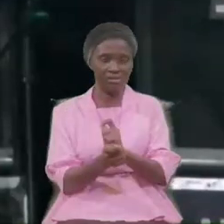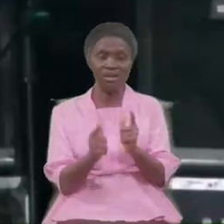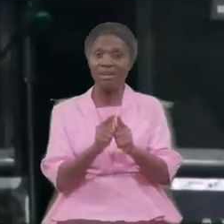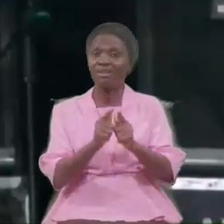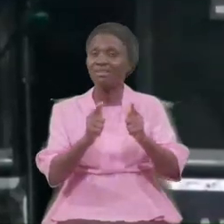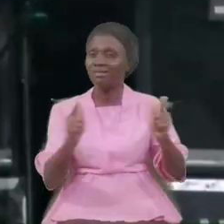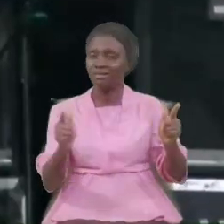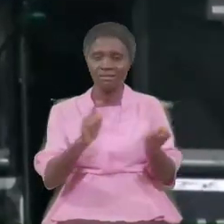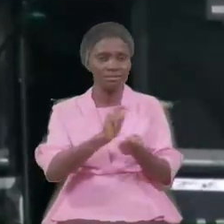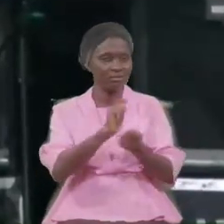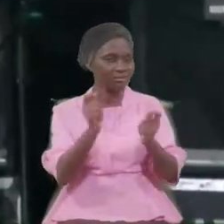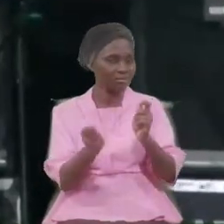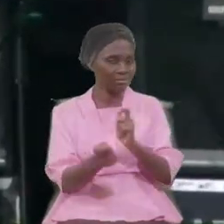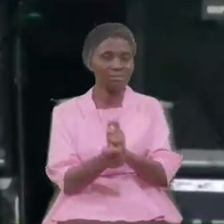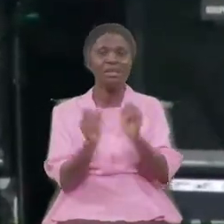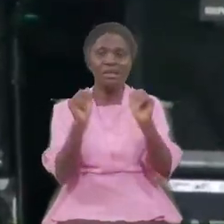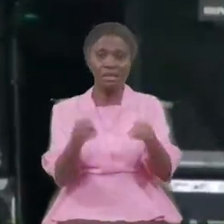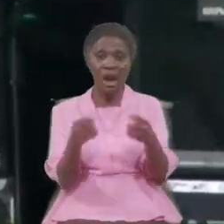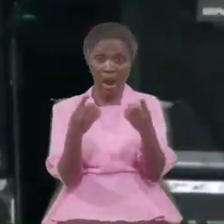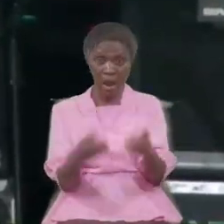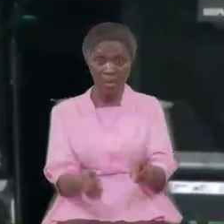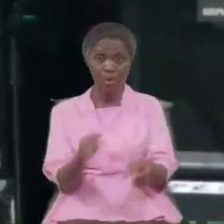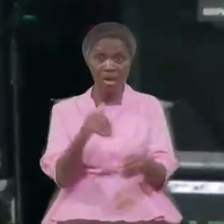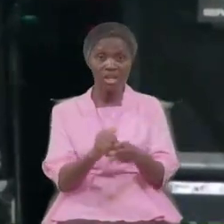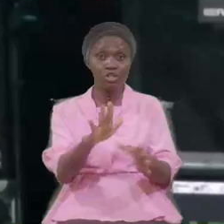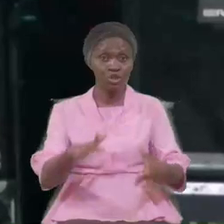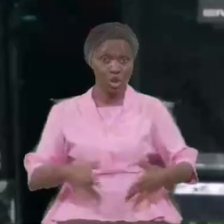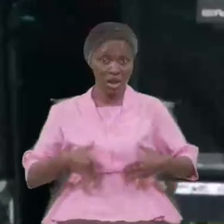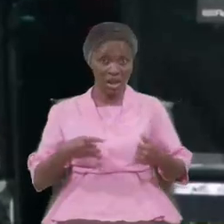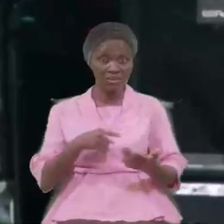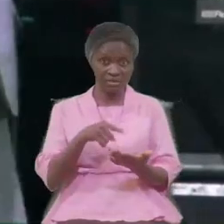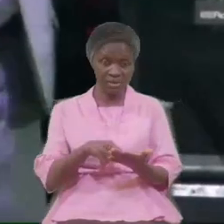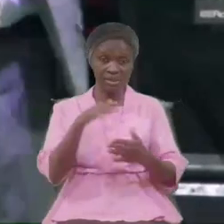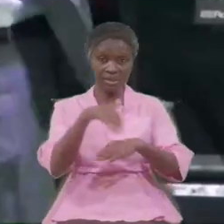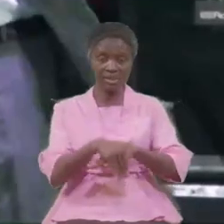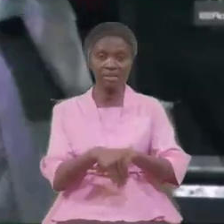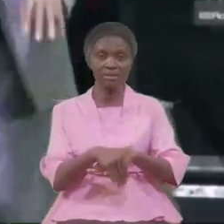grande transformation peut avoir lieu dans votre vie ce soir.